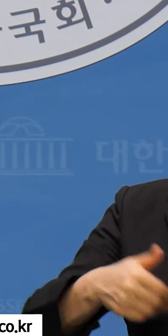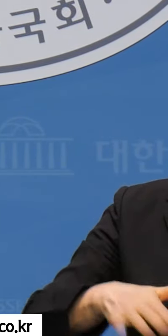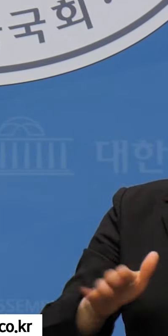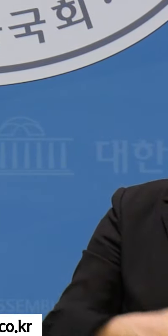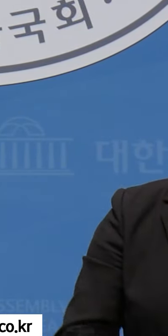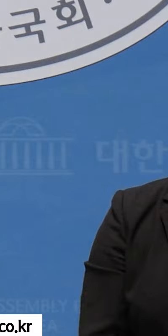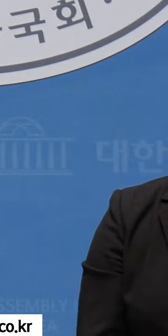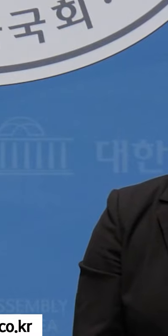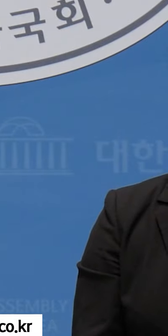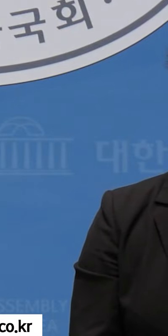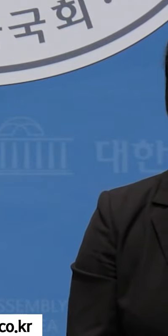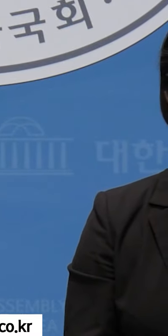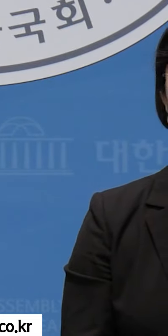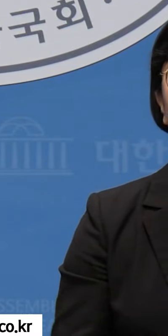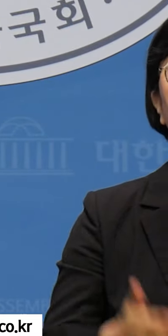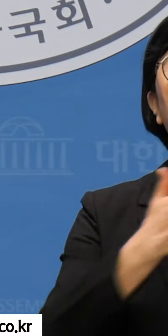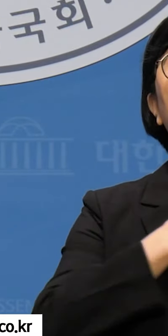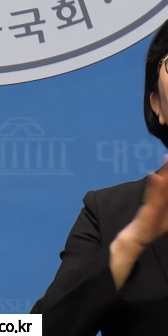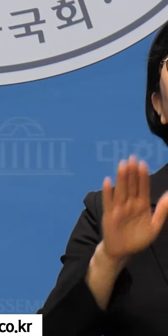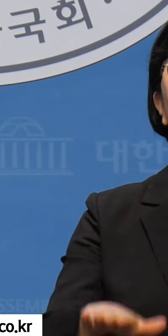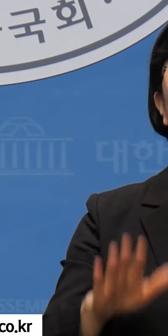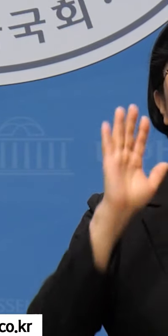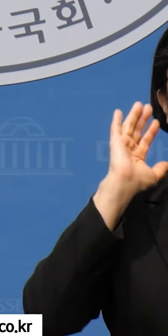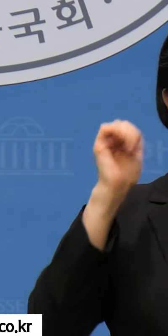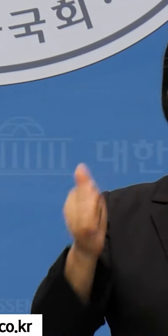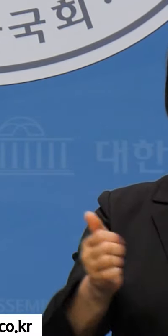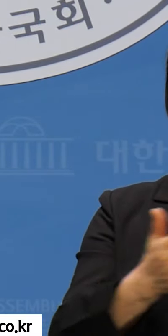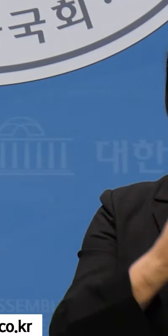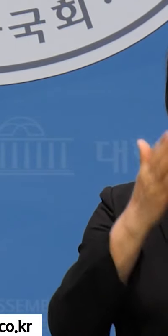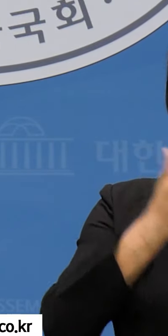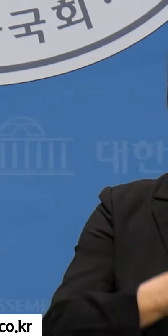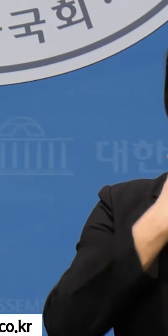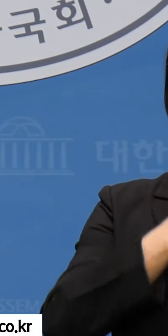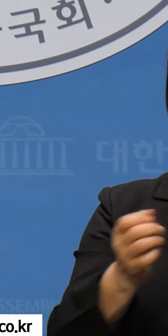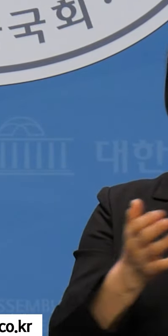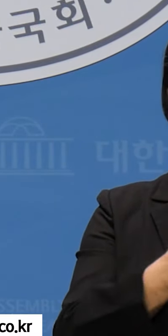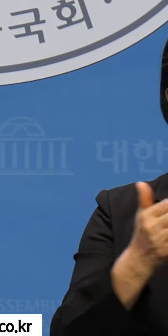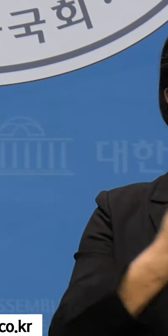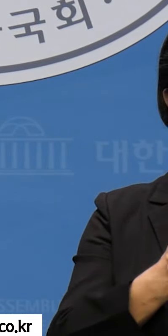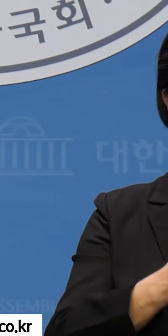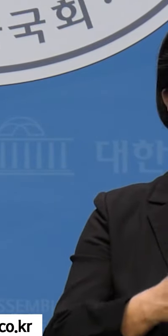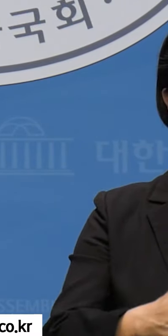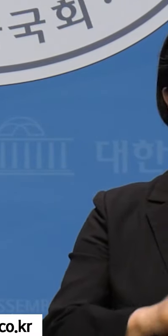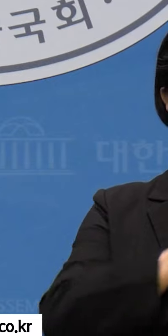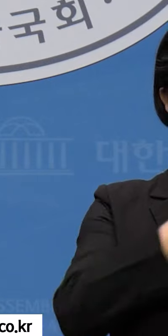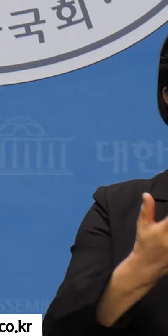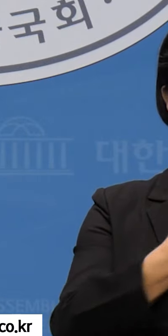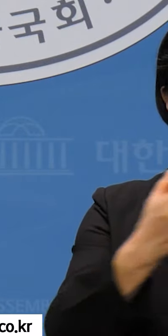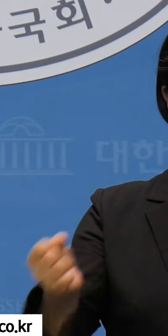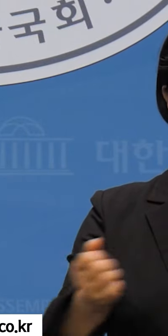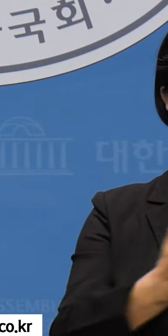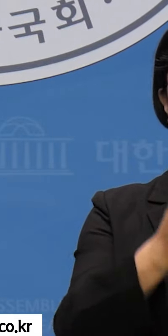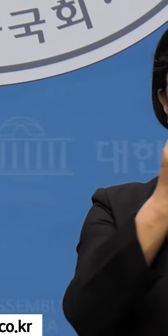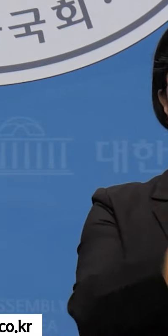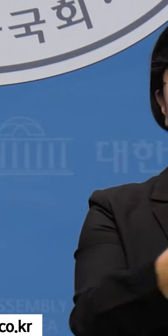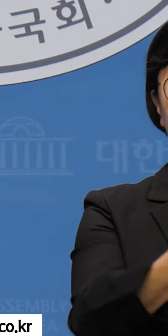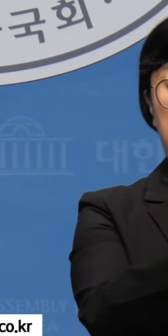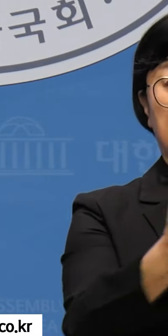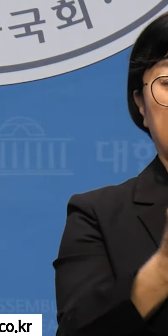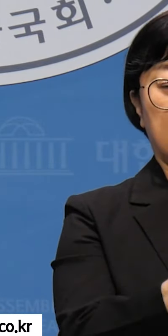것입니다. 나는 오늘 대통령께 부탁합니다. 상권 분립의 나라에서